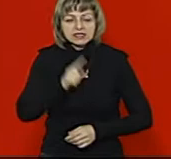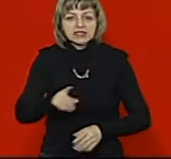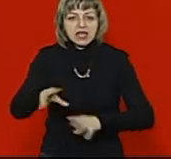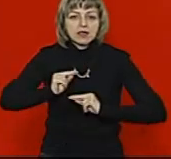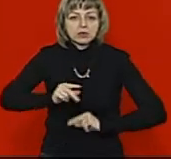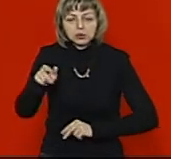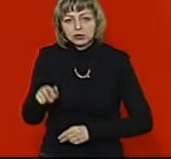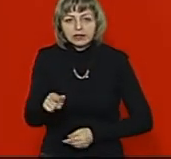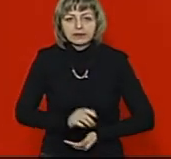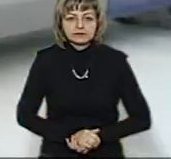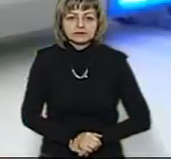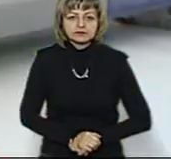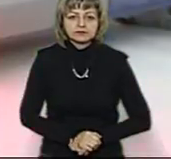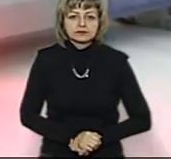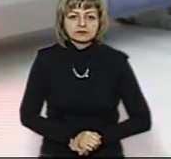колега Надія Панасюк.